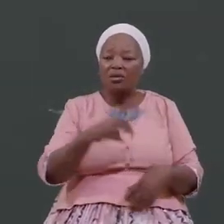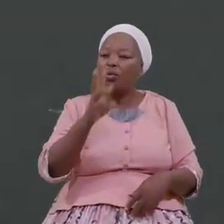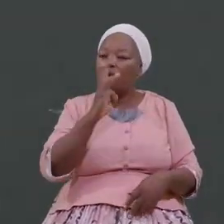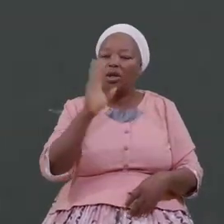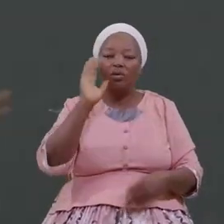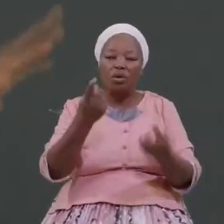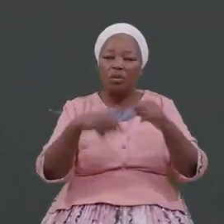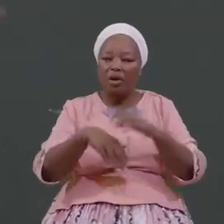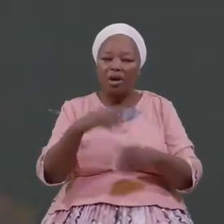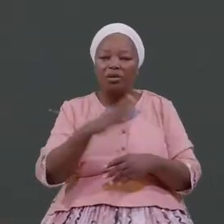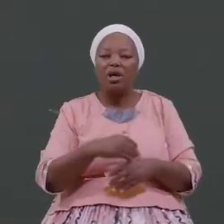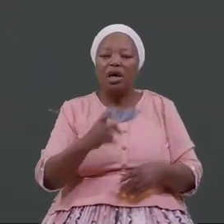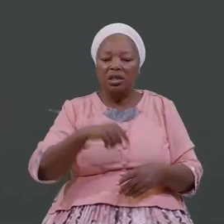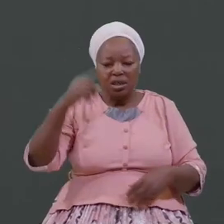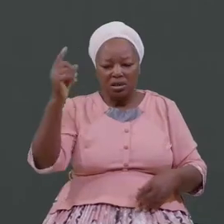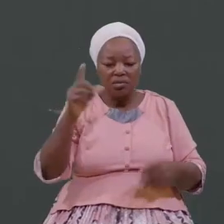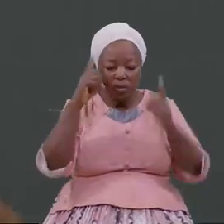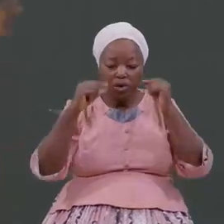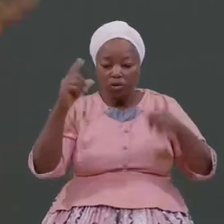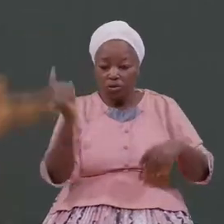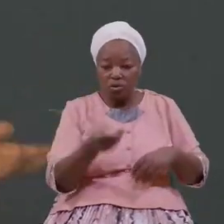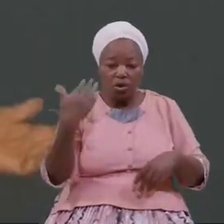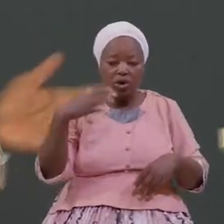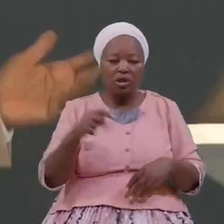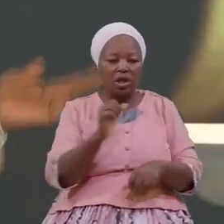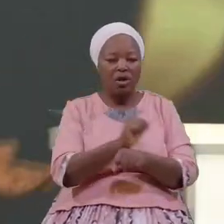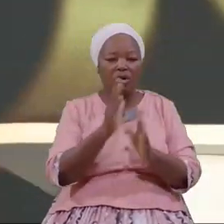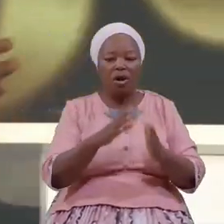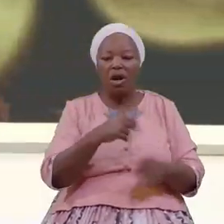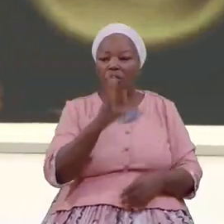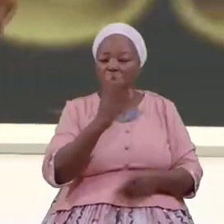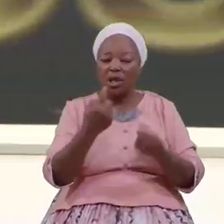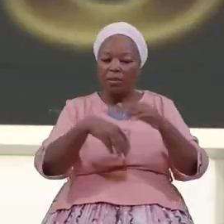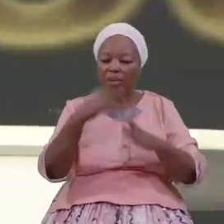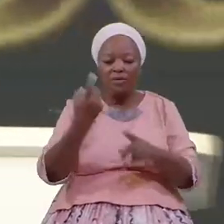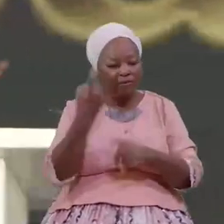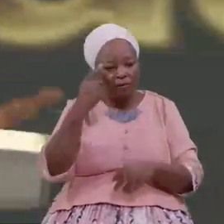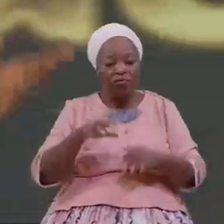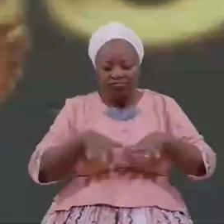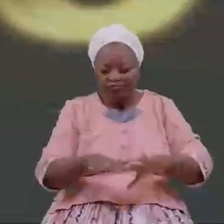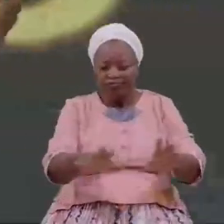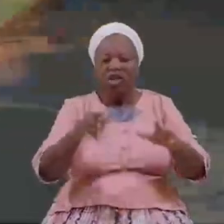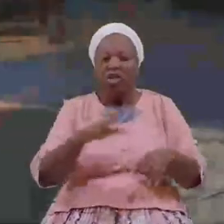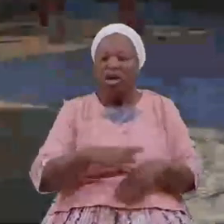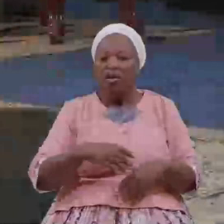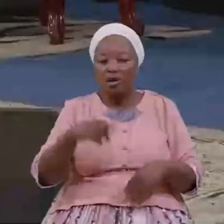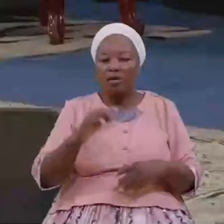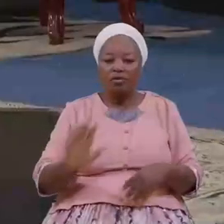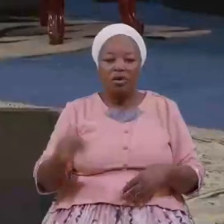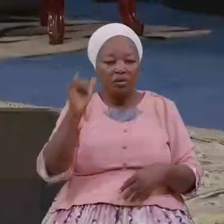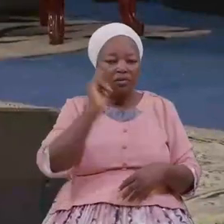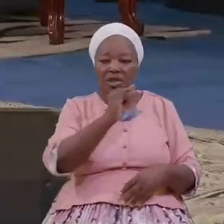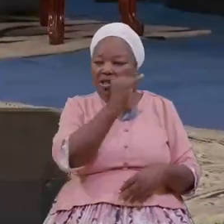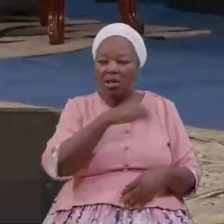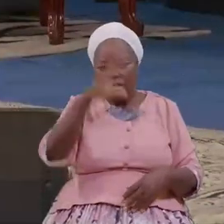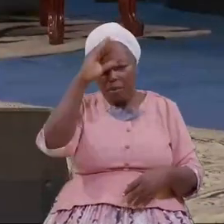sortira. Il a frappé le rocher, l'eau en était sortie, et des milliers, pour les garçons, pour les filles, pour les hommes,